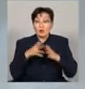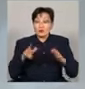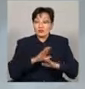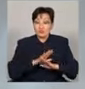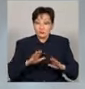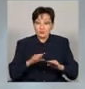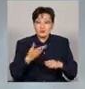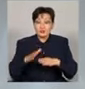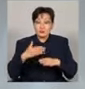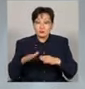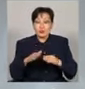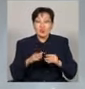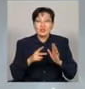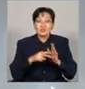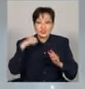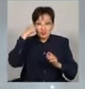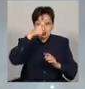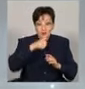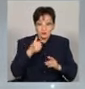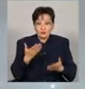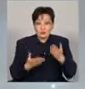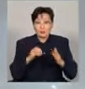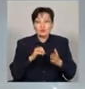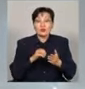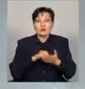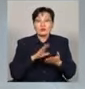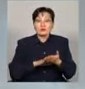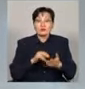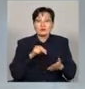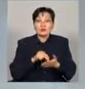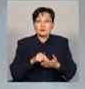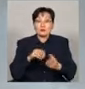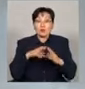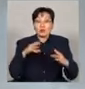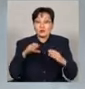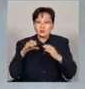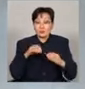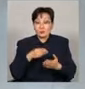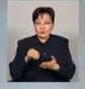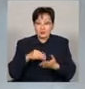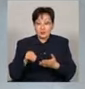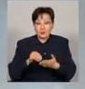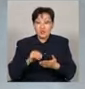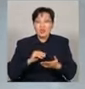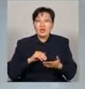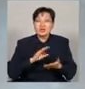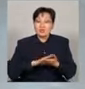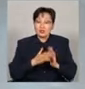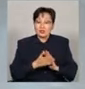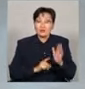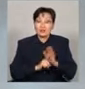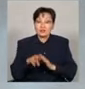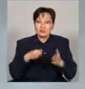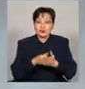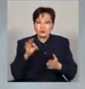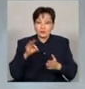керек. Қаржыландыру мерзімі 7 жылды құрайды. Егер көрсетілген соммаға дейін көлік алатын болса, бастапқы жарнасы 0%. Ал